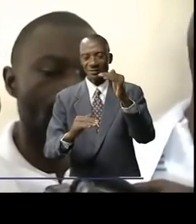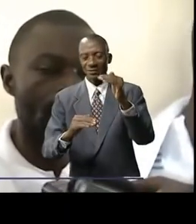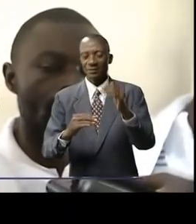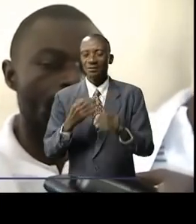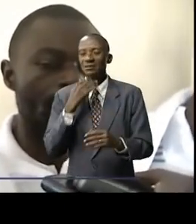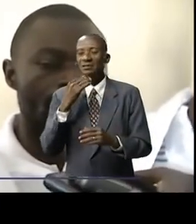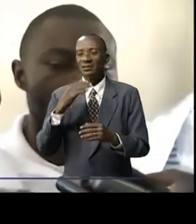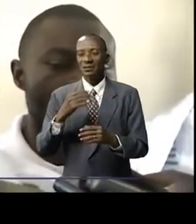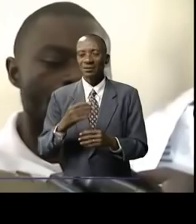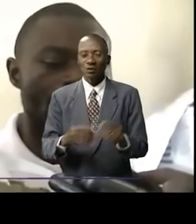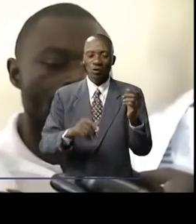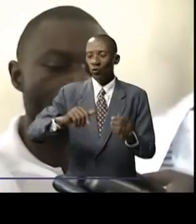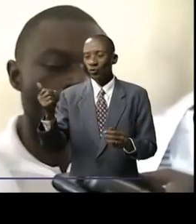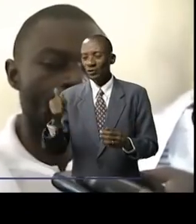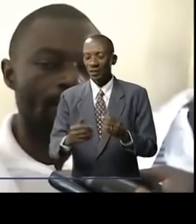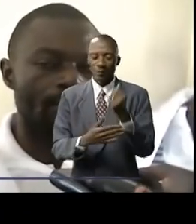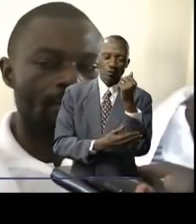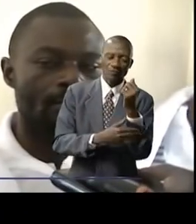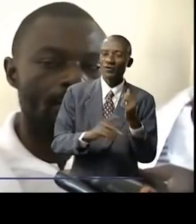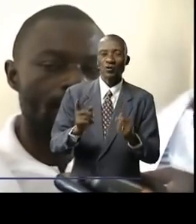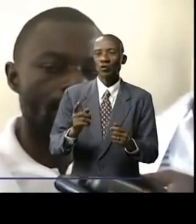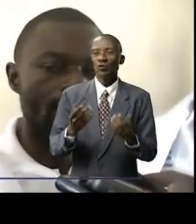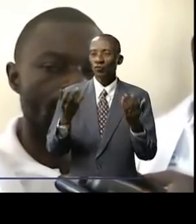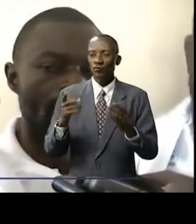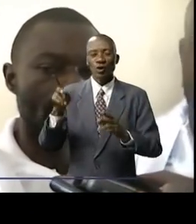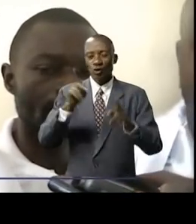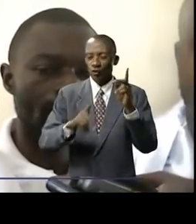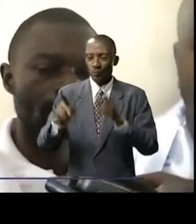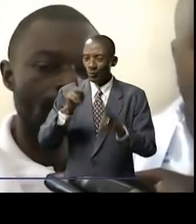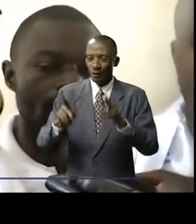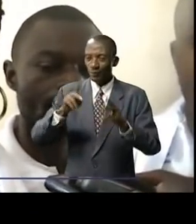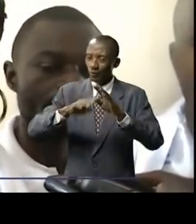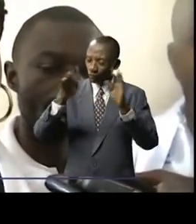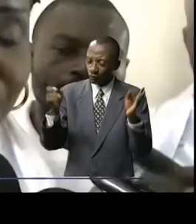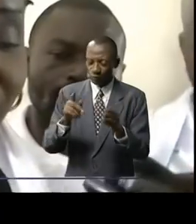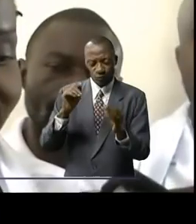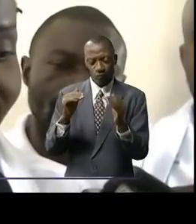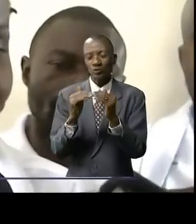pour poursuivre une mission bien spécifique, celle de défendre les intérêts du peuple